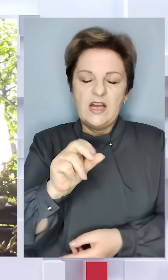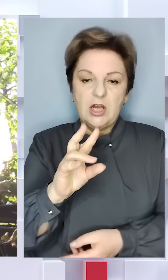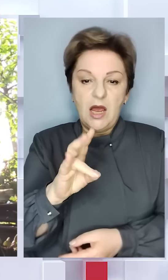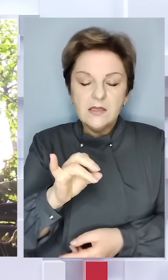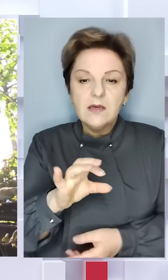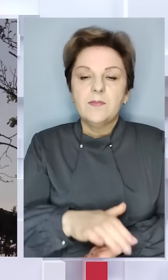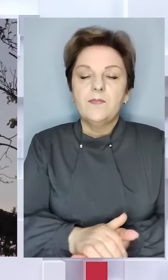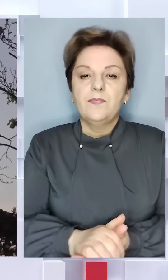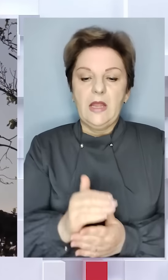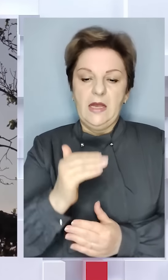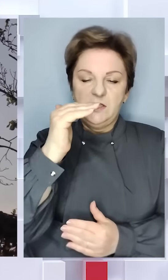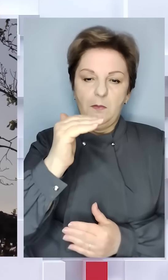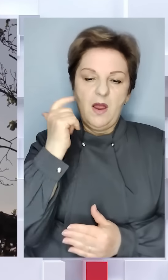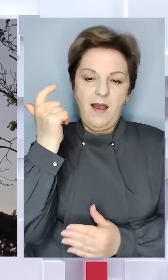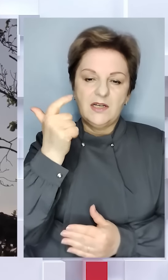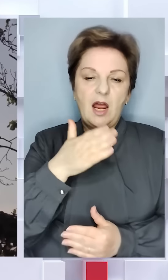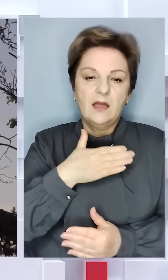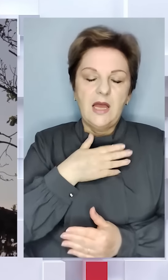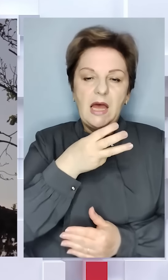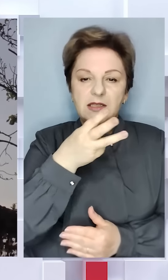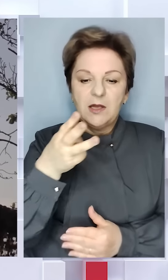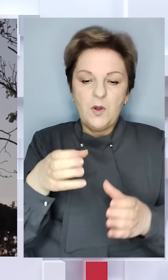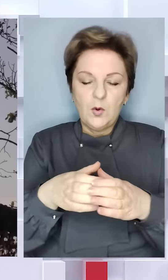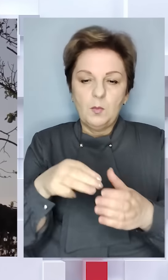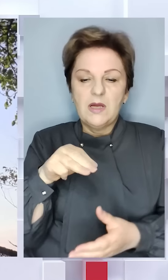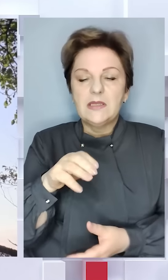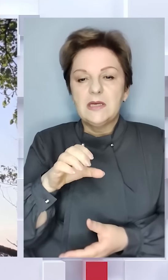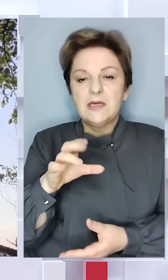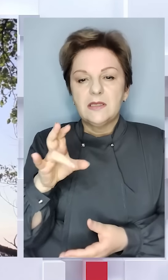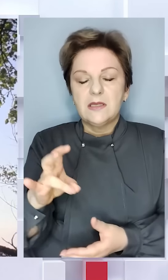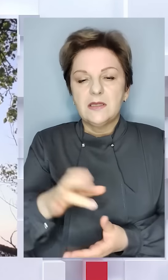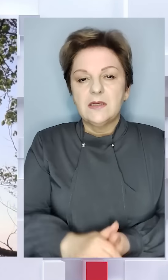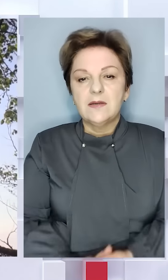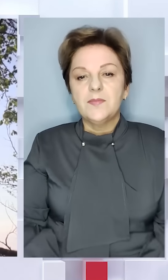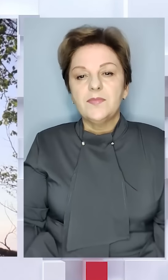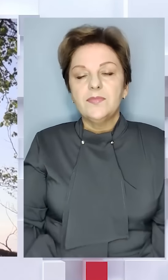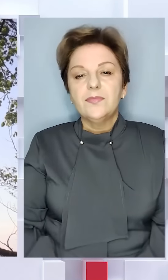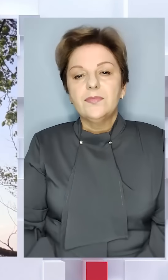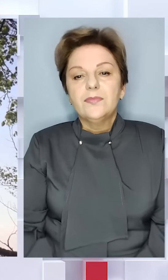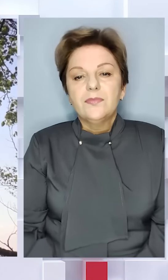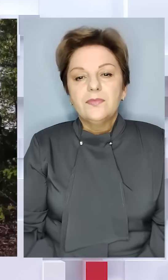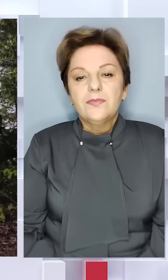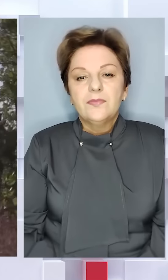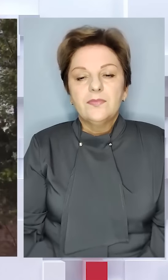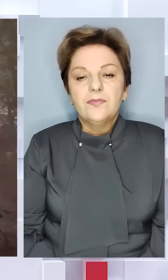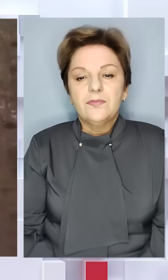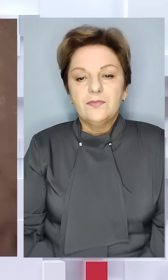заряджай! З півночі Харківщини Олександр Моторний, Данило Лисенко та Сергій Шпортило. ТСН 1+1.